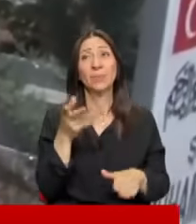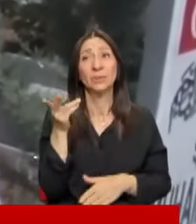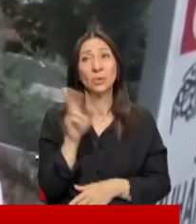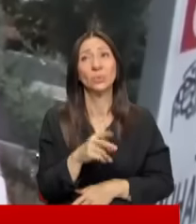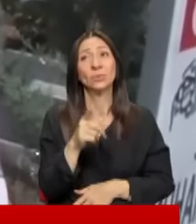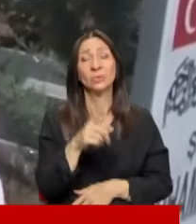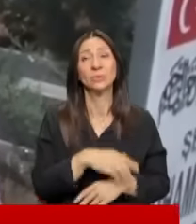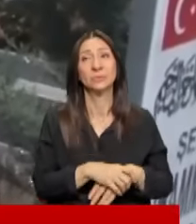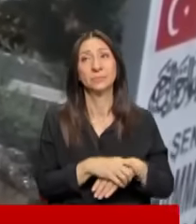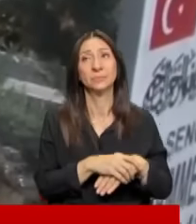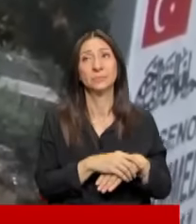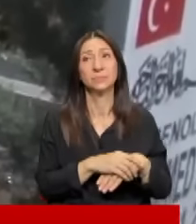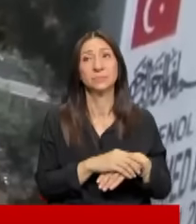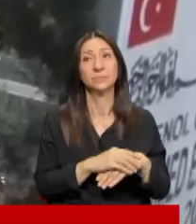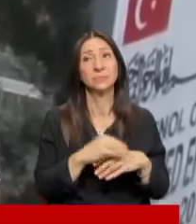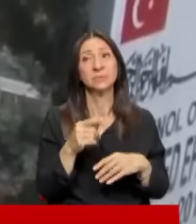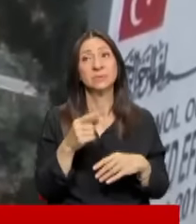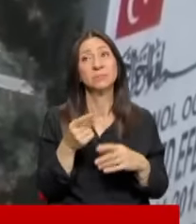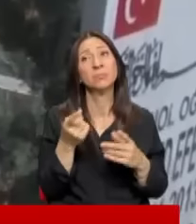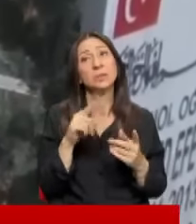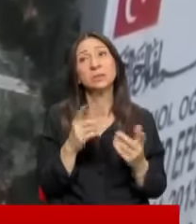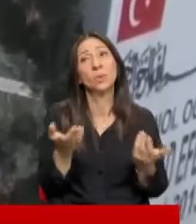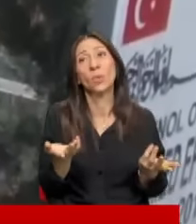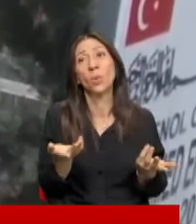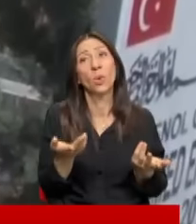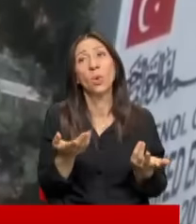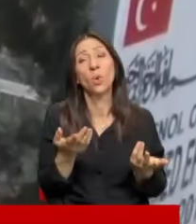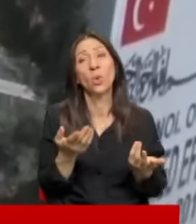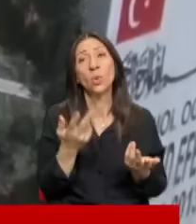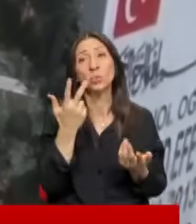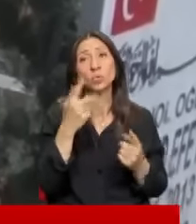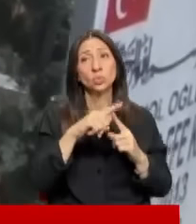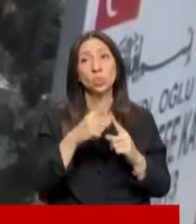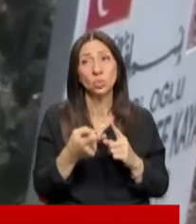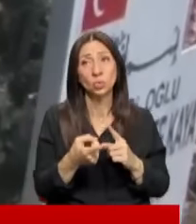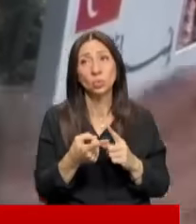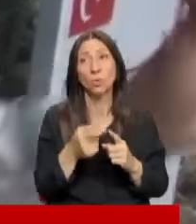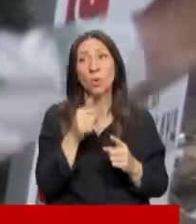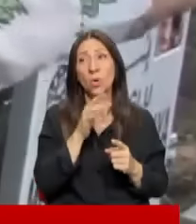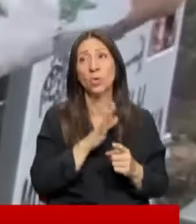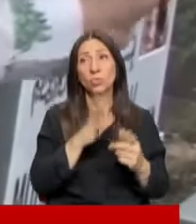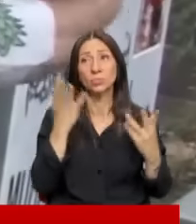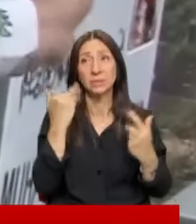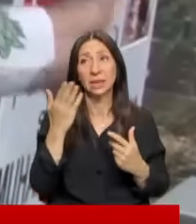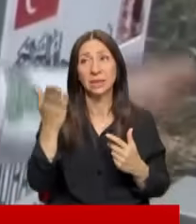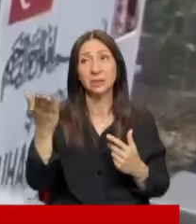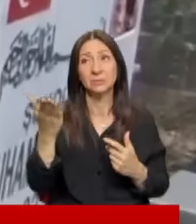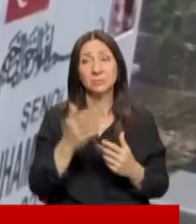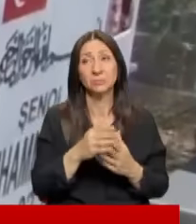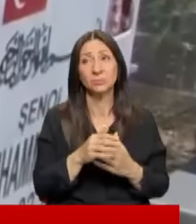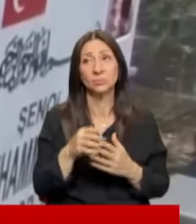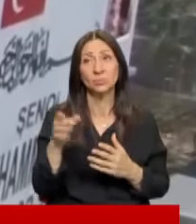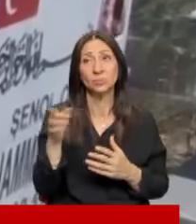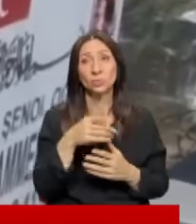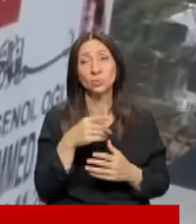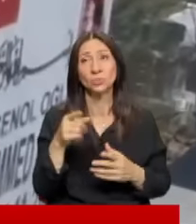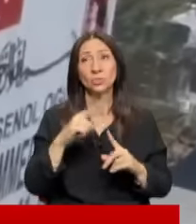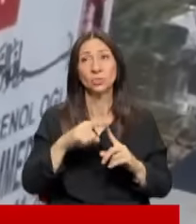İlk depremden oldu. Diğerleri? Başka hepsi 3 torunum, oğlum, gelinim. Bunlar da 3 tane